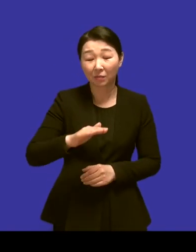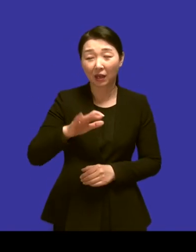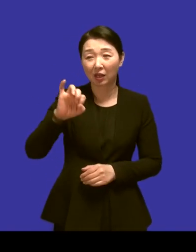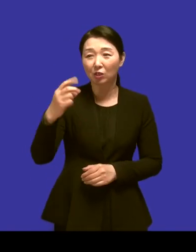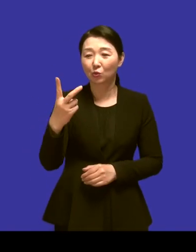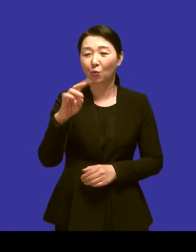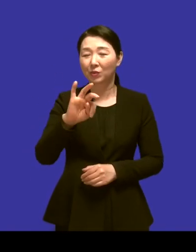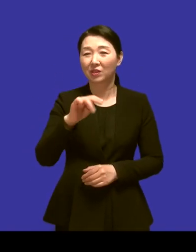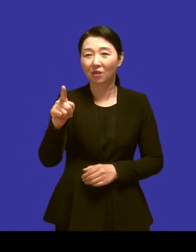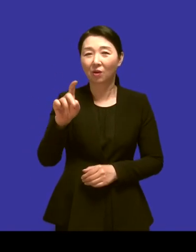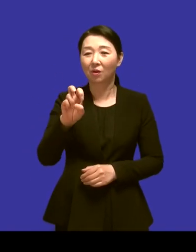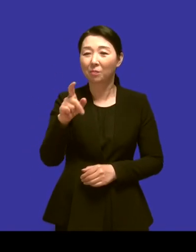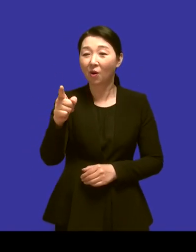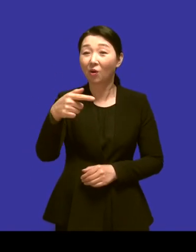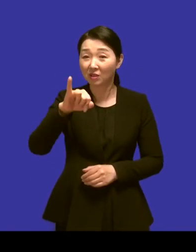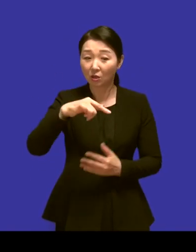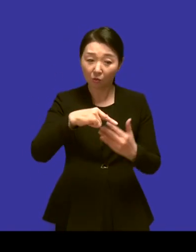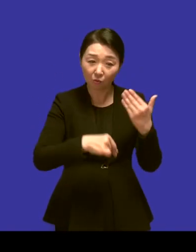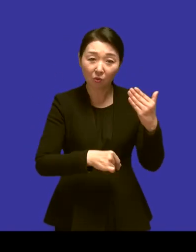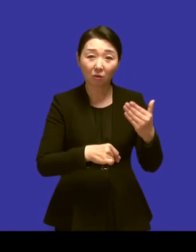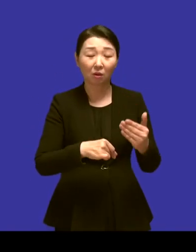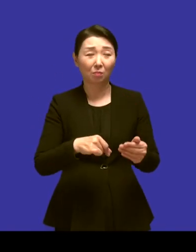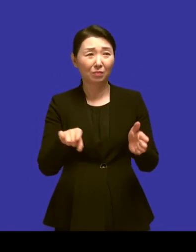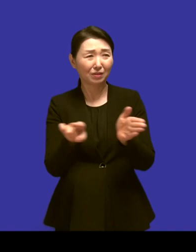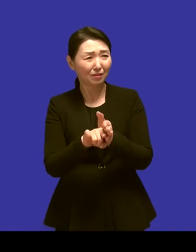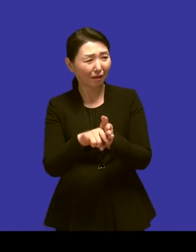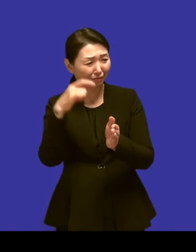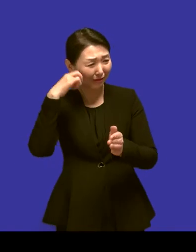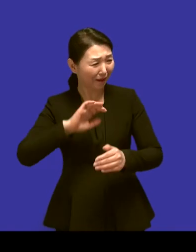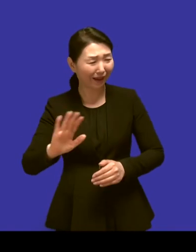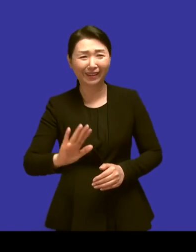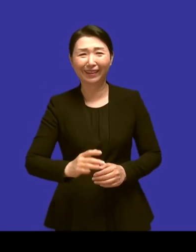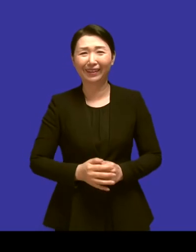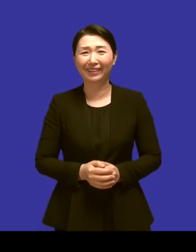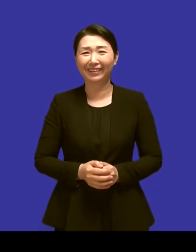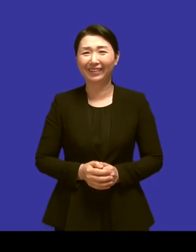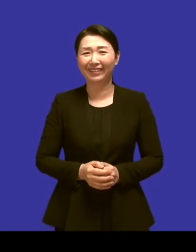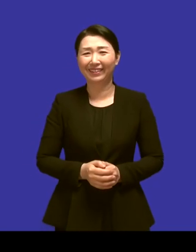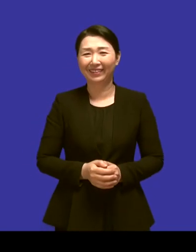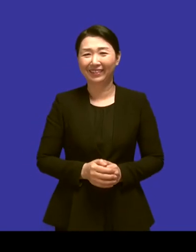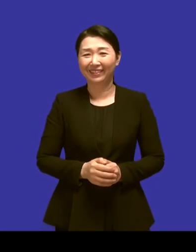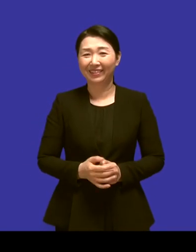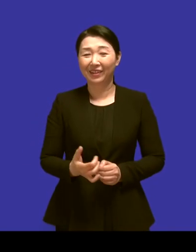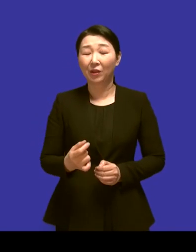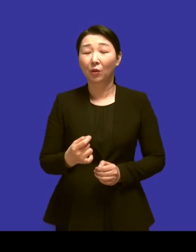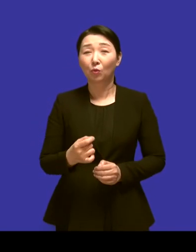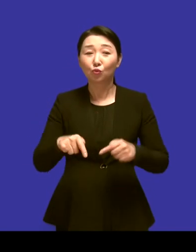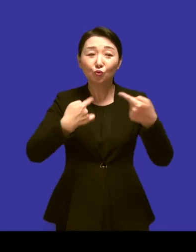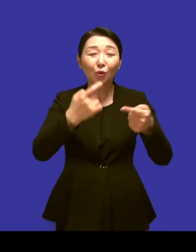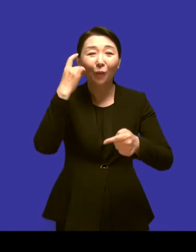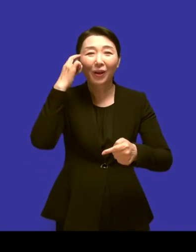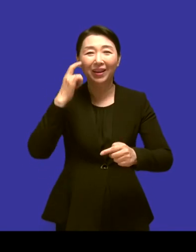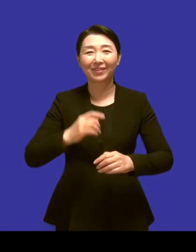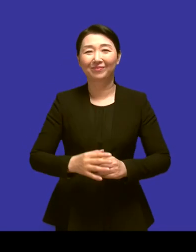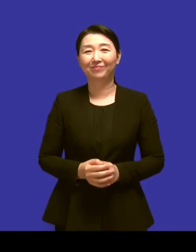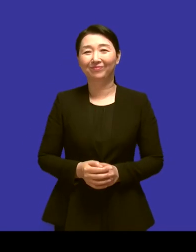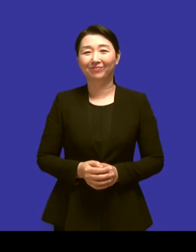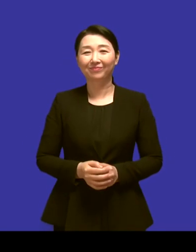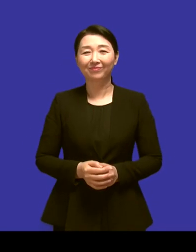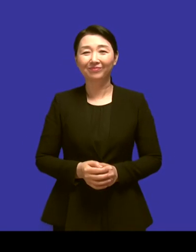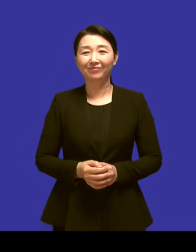쇼미더머니라는 프로그램이 되게 신앙적인 느낌은 아닌 것 같은데 거기는 굉장하죠 왜 나가신 거예요? 거기는